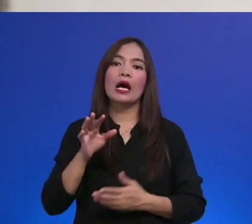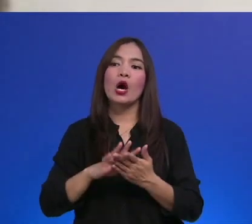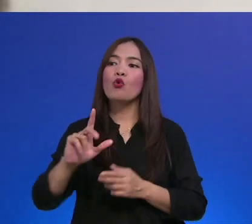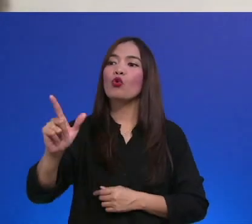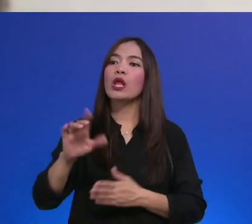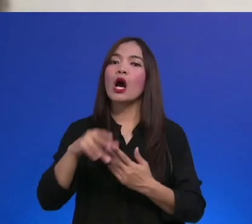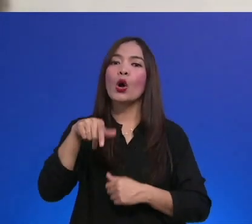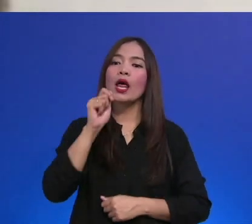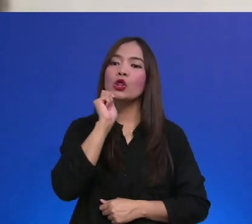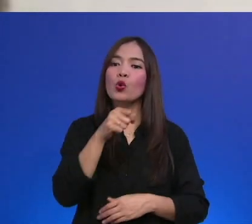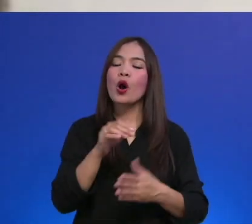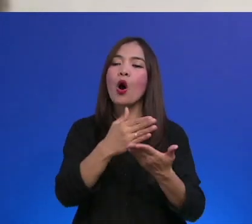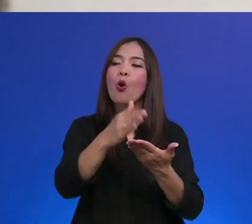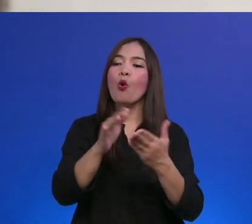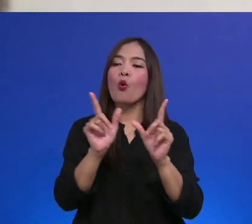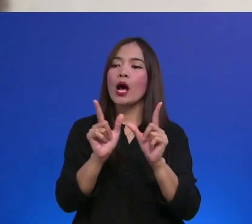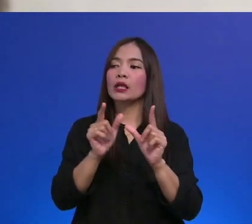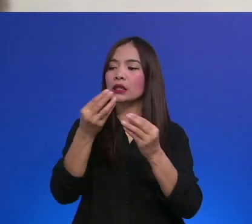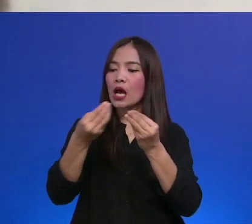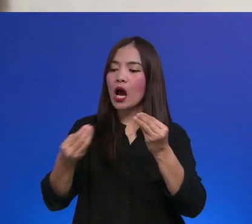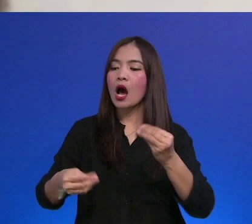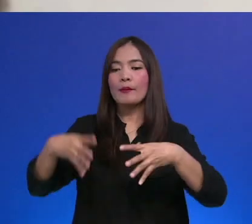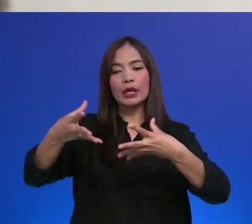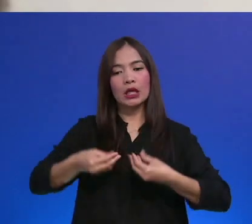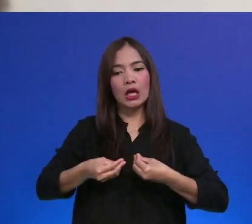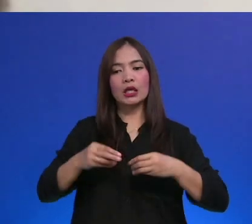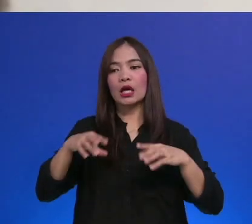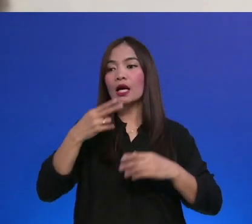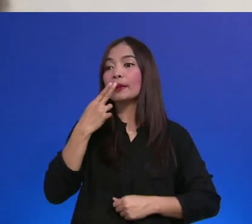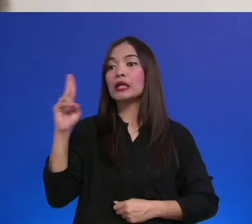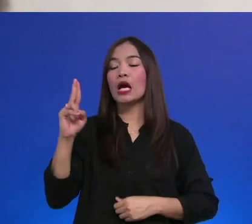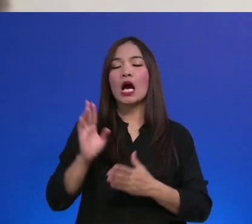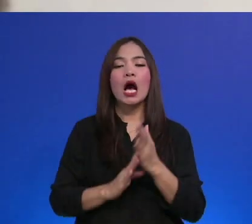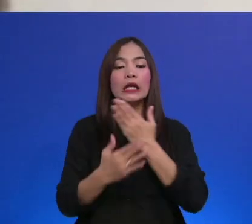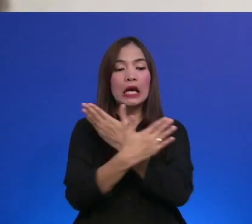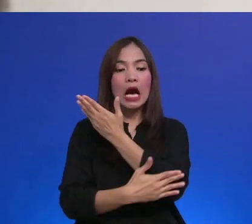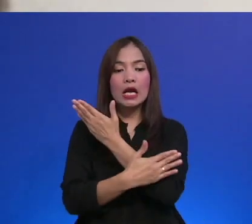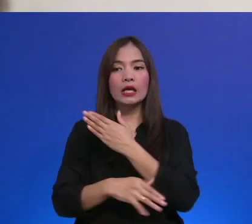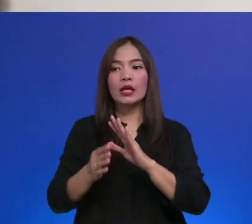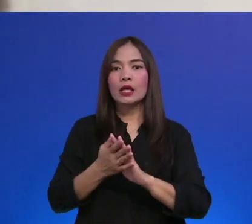telah mewariskan keyakinan negara yang memberikan dasar